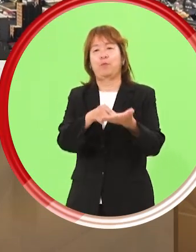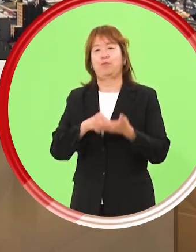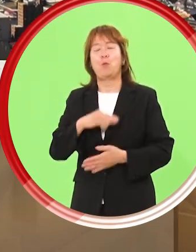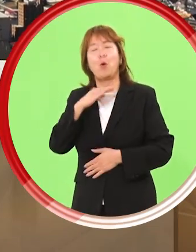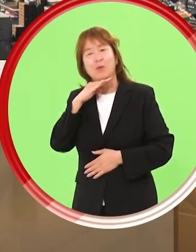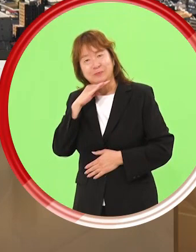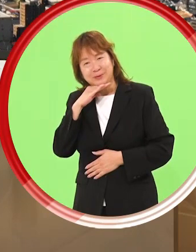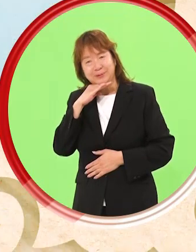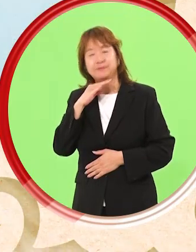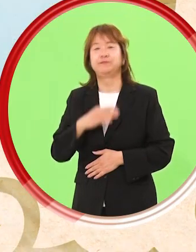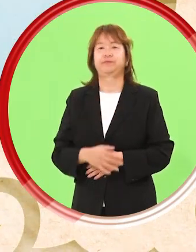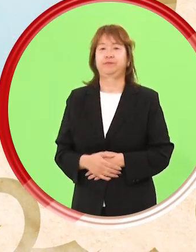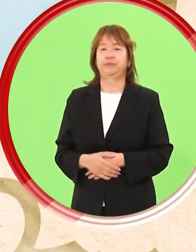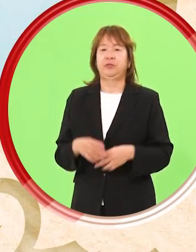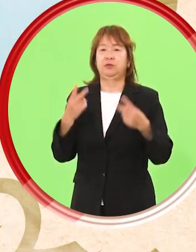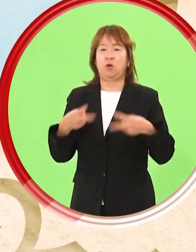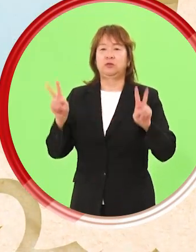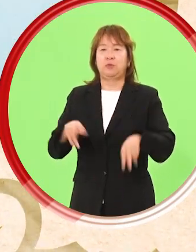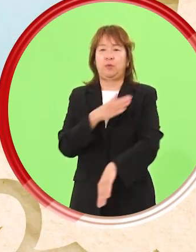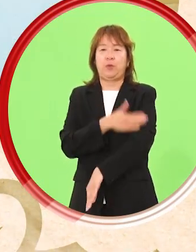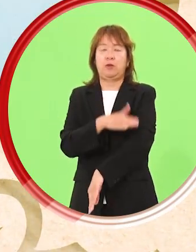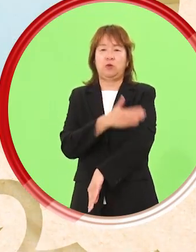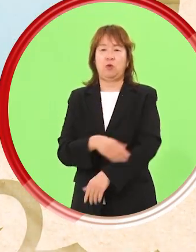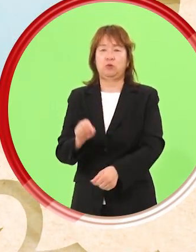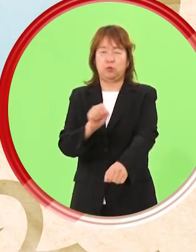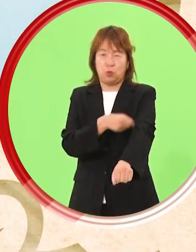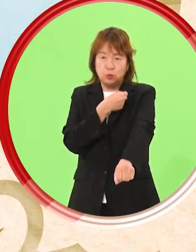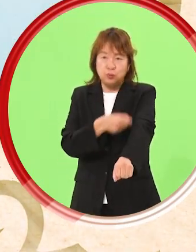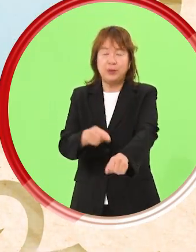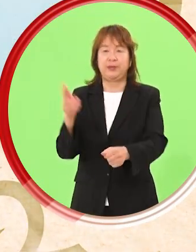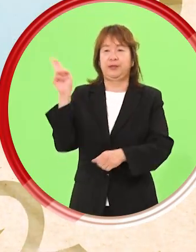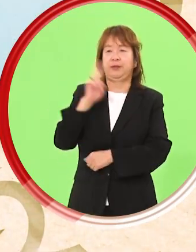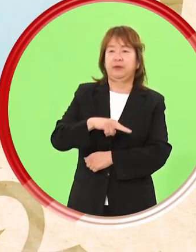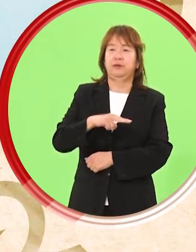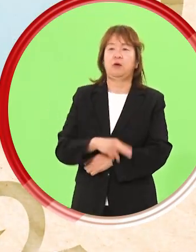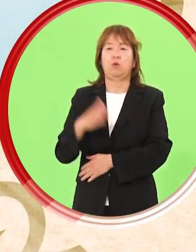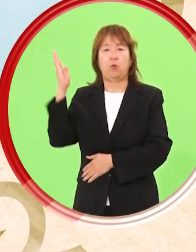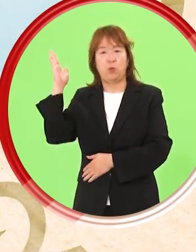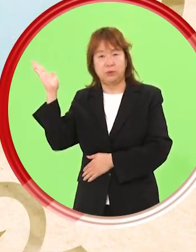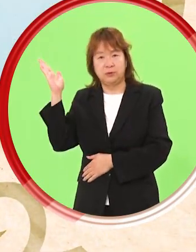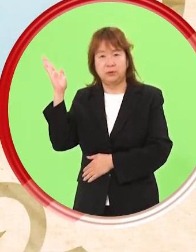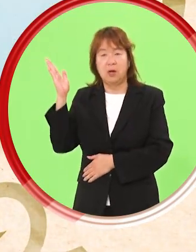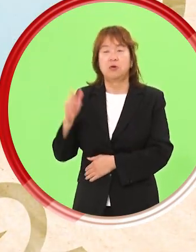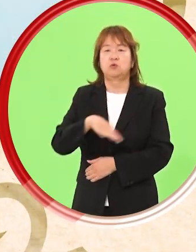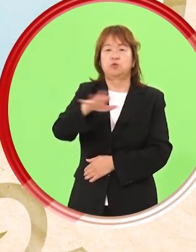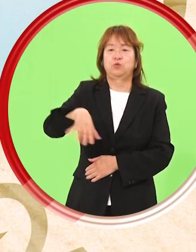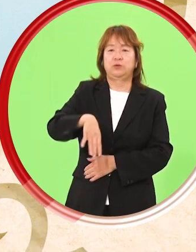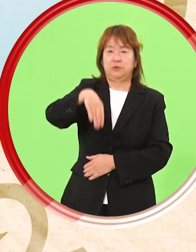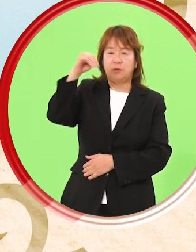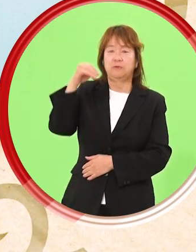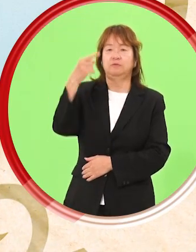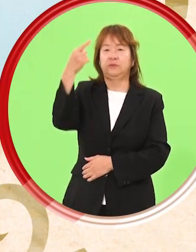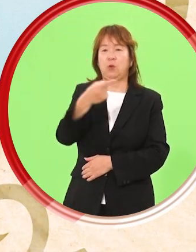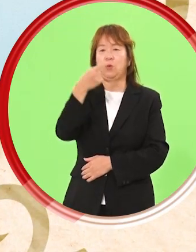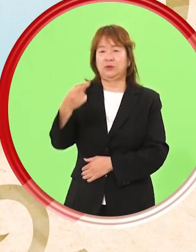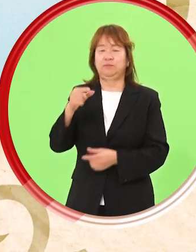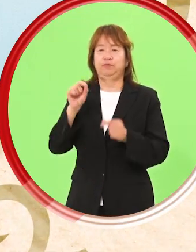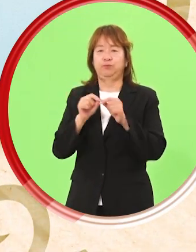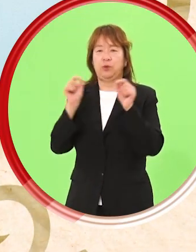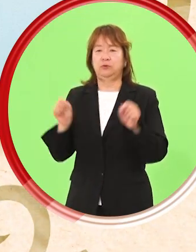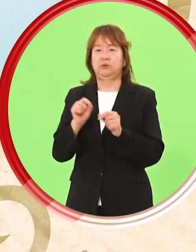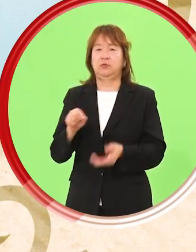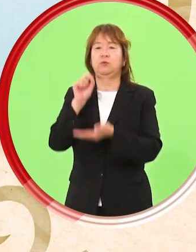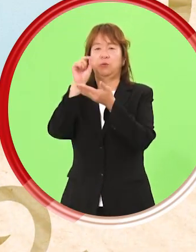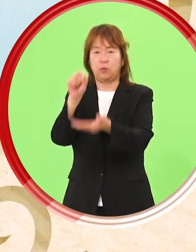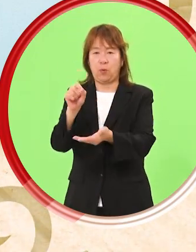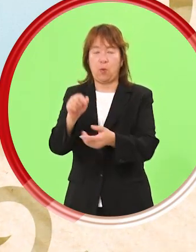待ちしています。ザ・広島ブランド認定特産品の中からご覧の商品を抽選で1名の方にプレゼ